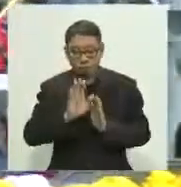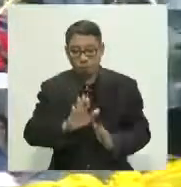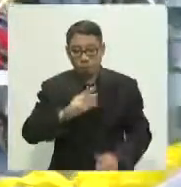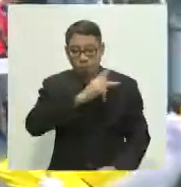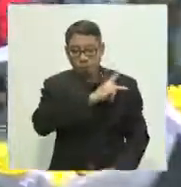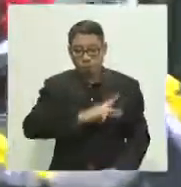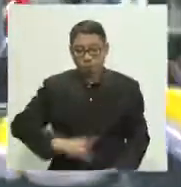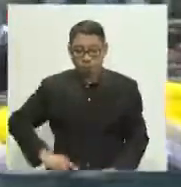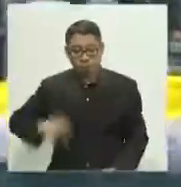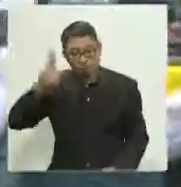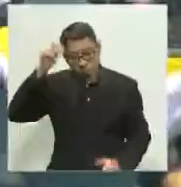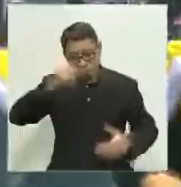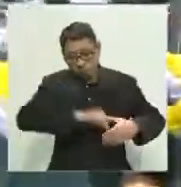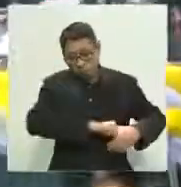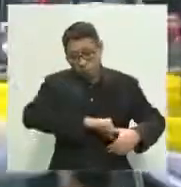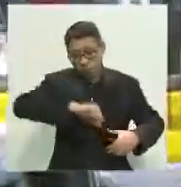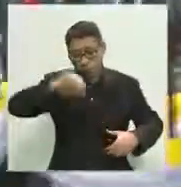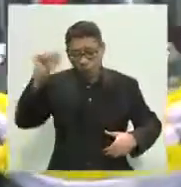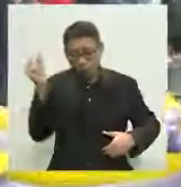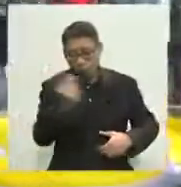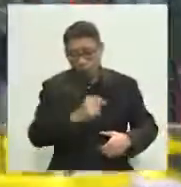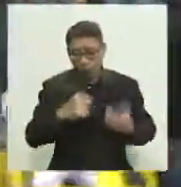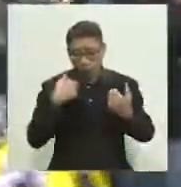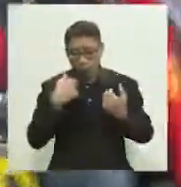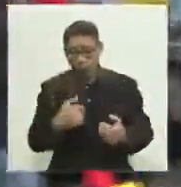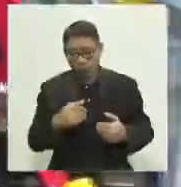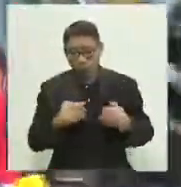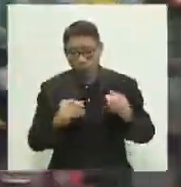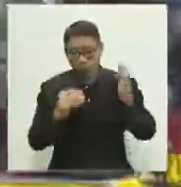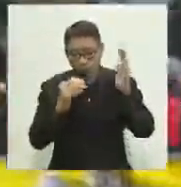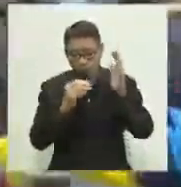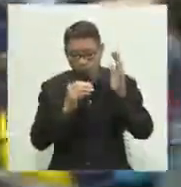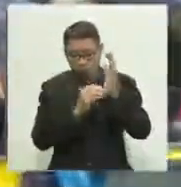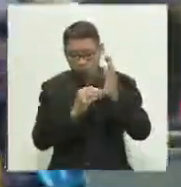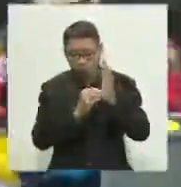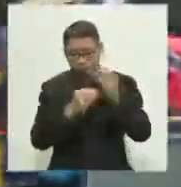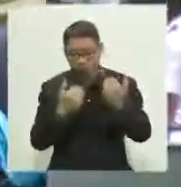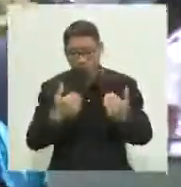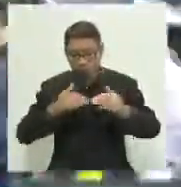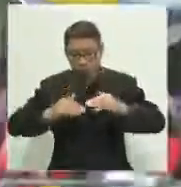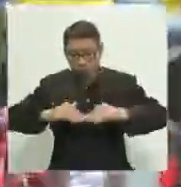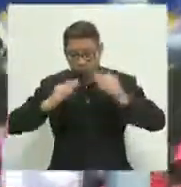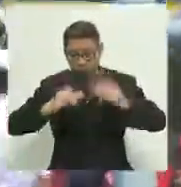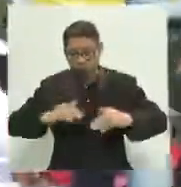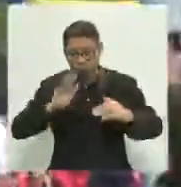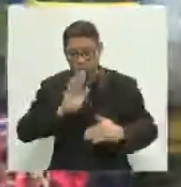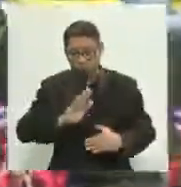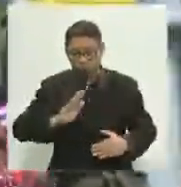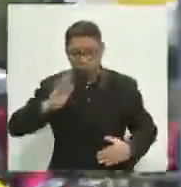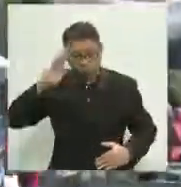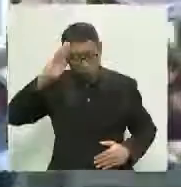จ้าตากสินมหาราชเพื่อมาประกอบพิธีณพระราชวังเดิมกรุงธนบุรีซึ่งปัจจุบันก็คือที่ตั้งของกองบัญชาการ